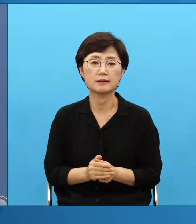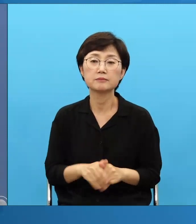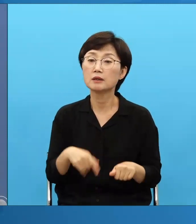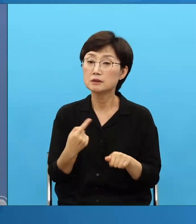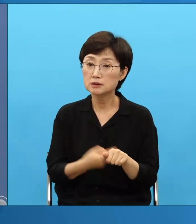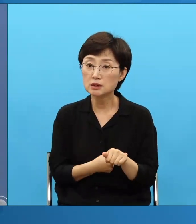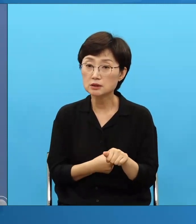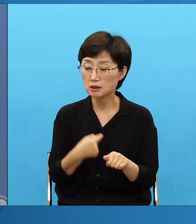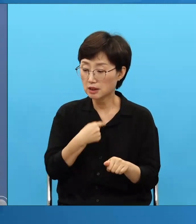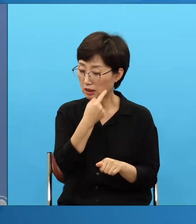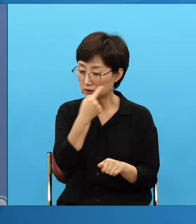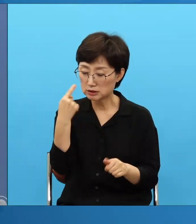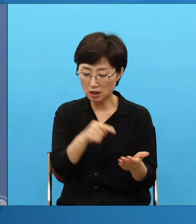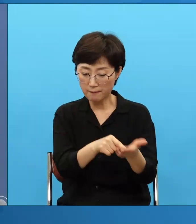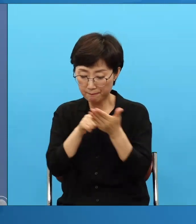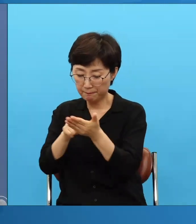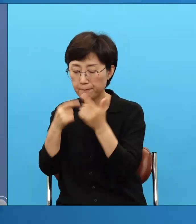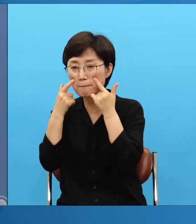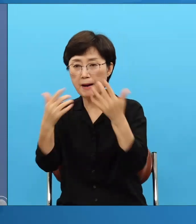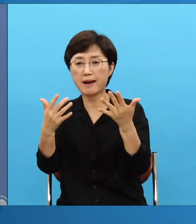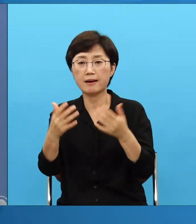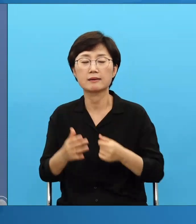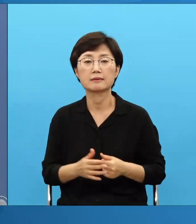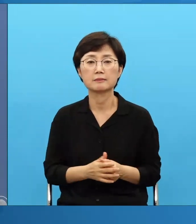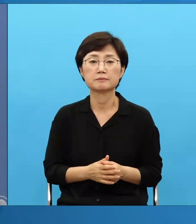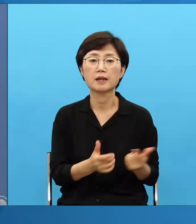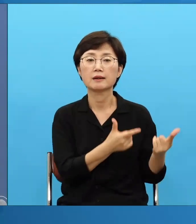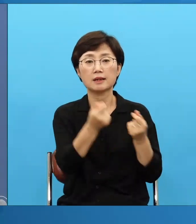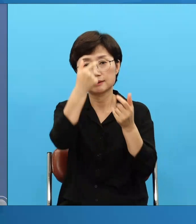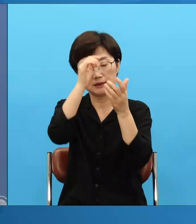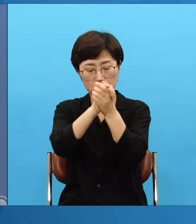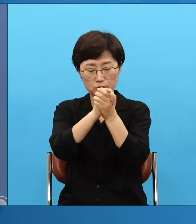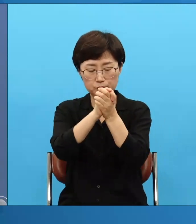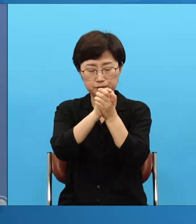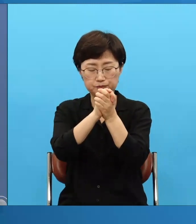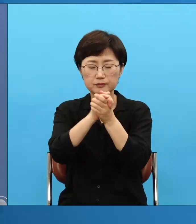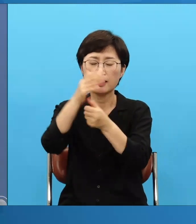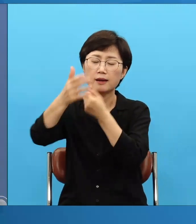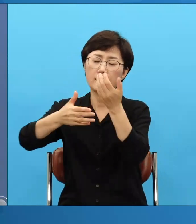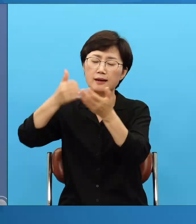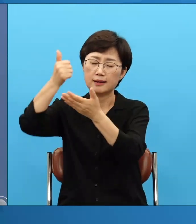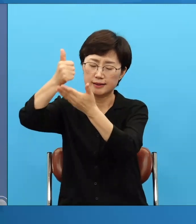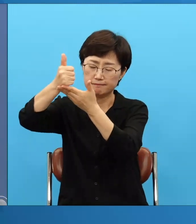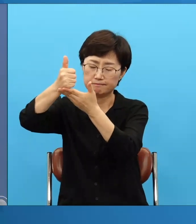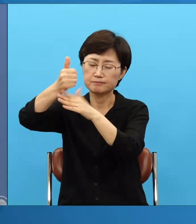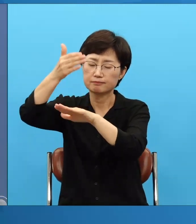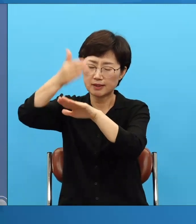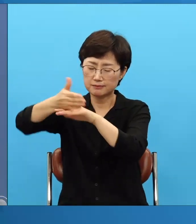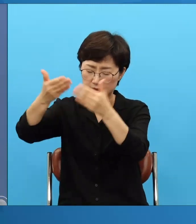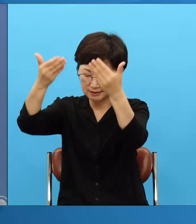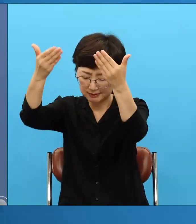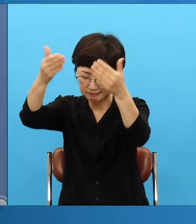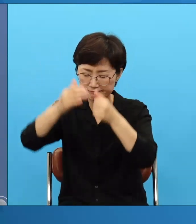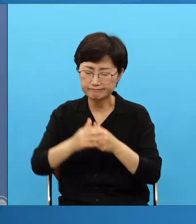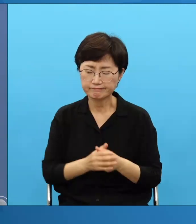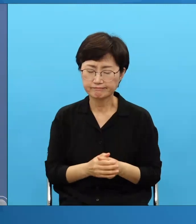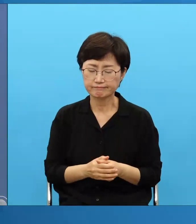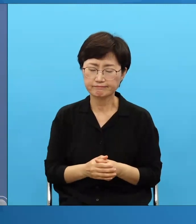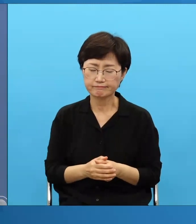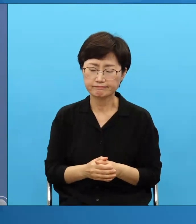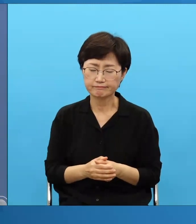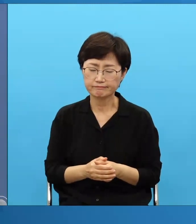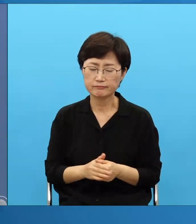여러분에게 pray. 증거로 다가올 겁니다. And then answers and evidences will come to you. 기도하겠습니다. Let's pray. 하나님께 감사드립니다. God, we give you